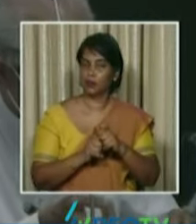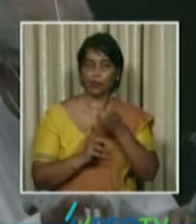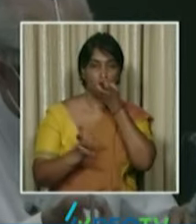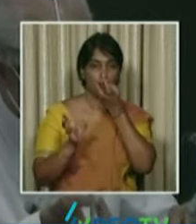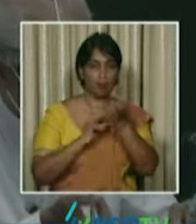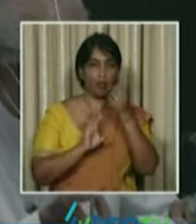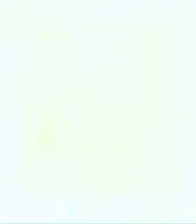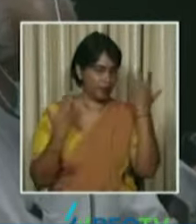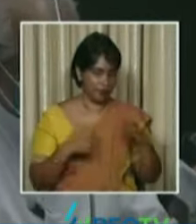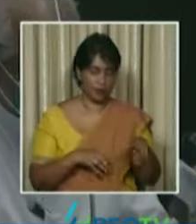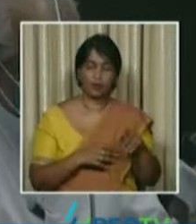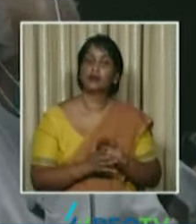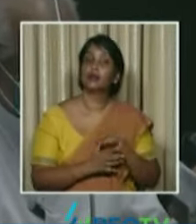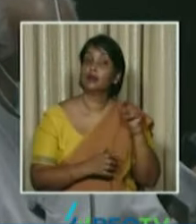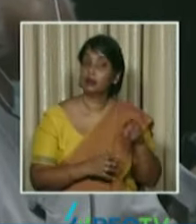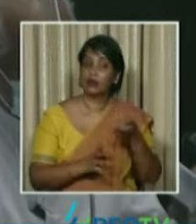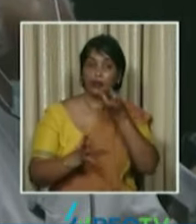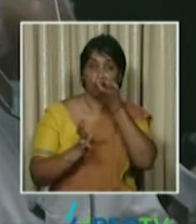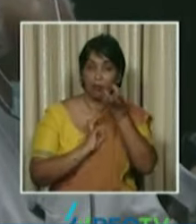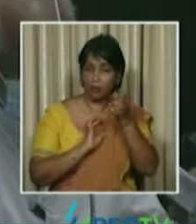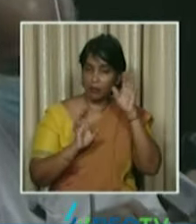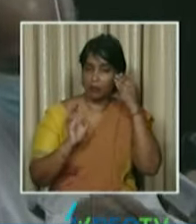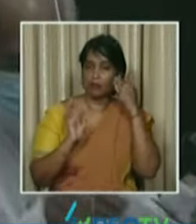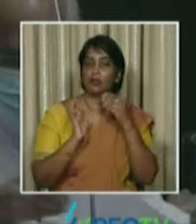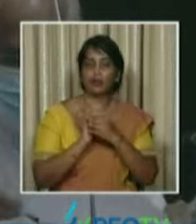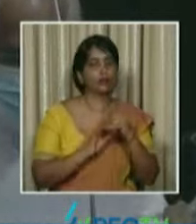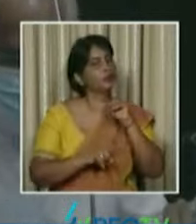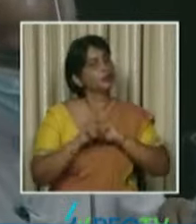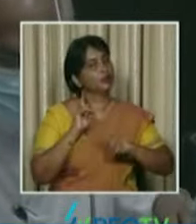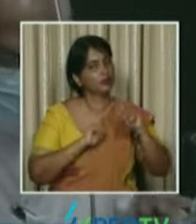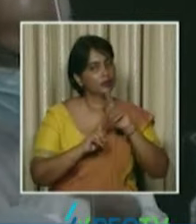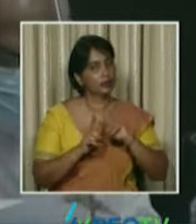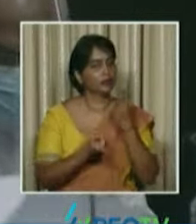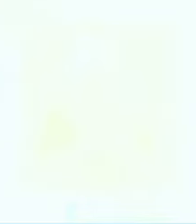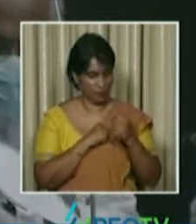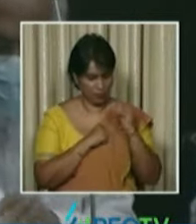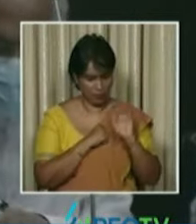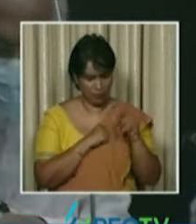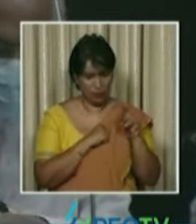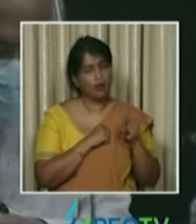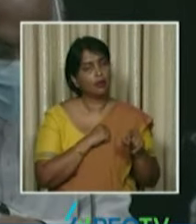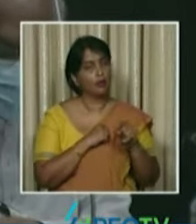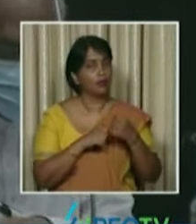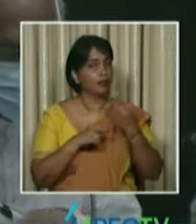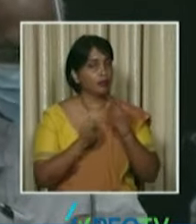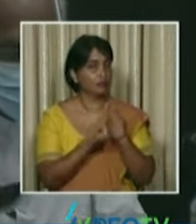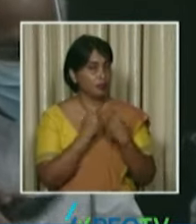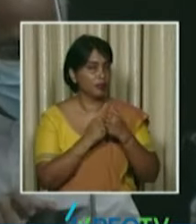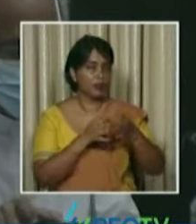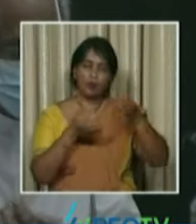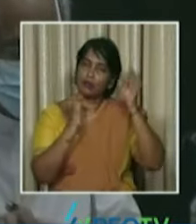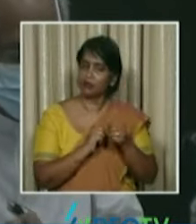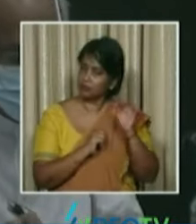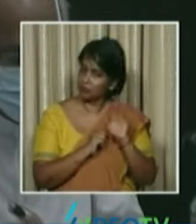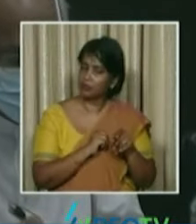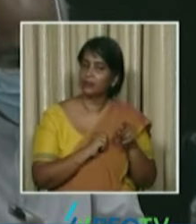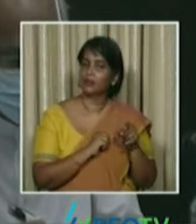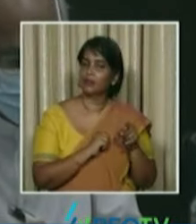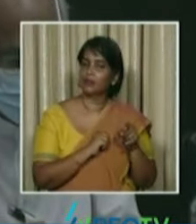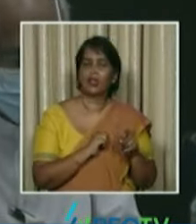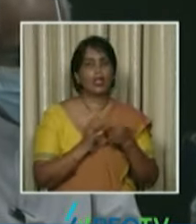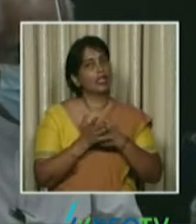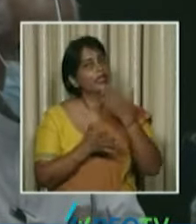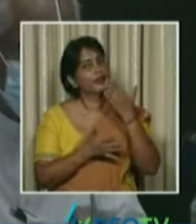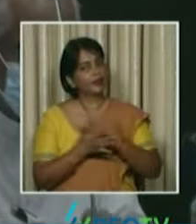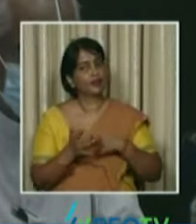පහක් ගතව ඇත. මෙම ප්‍රහාරය සම්බන්ධයෙන් සාකච්ඡා පරීක්ෂණ සිදුවද, මෙම පරීක්ෂණ නිසි පරිදි සිදුවේද, එම